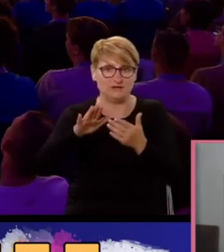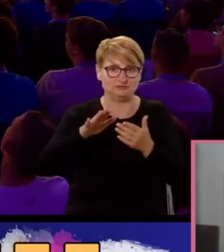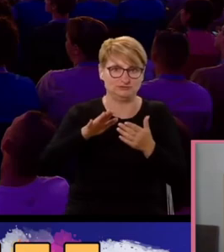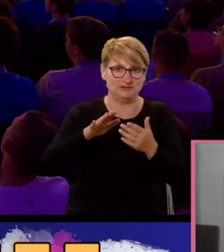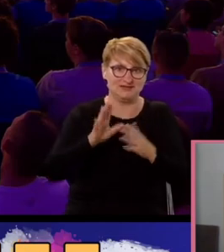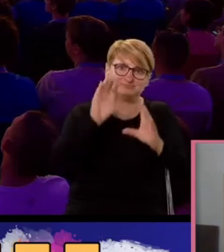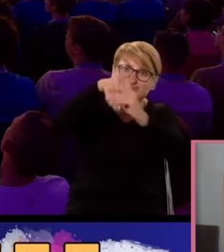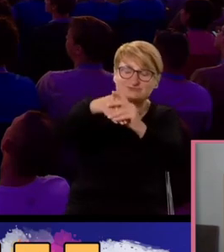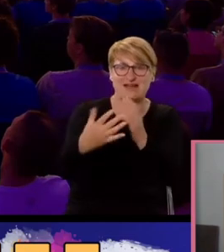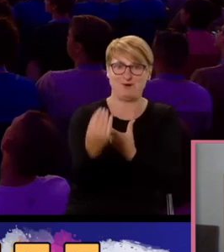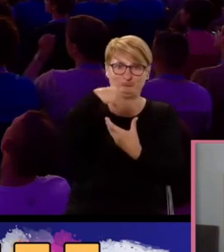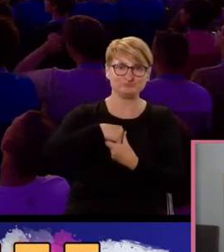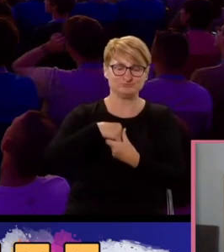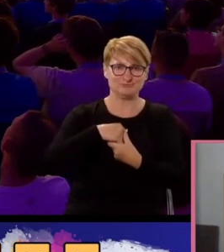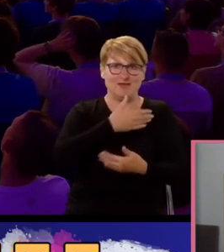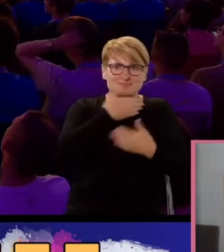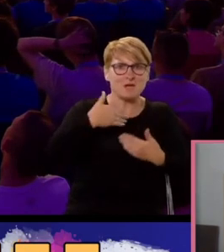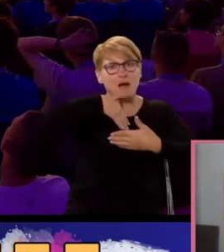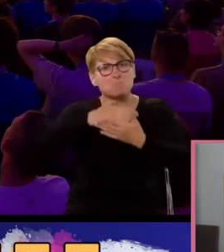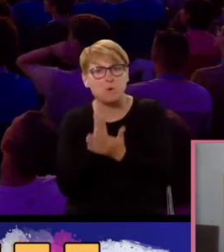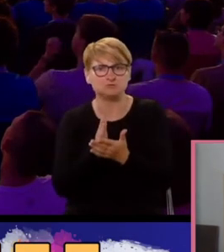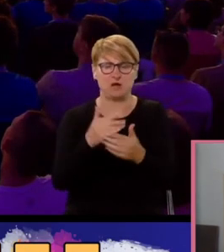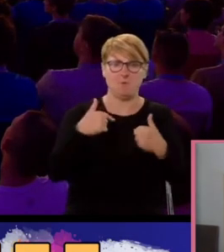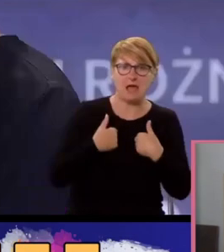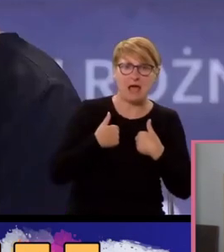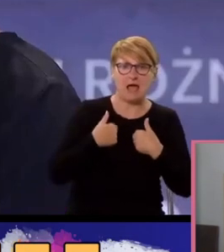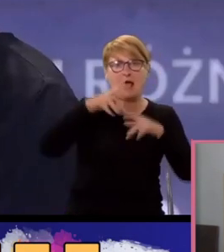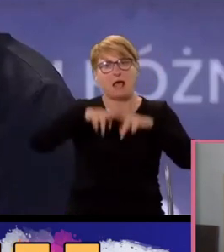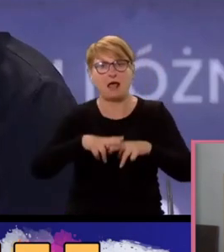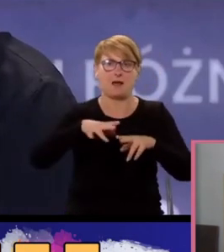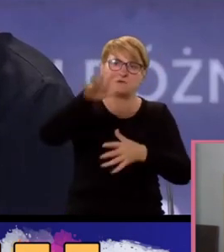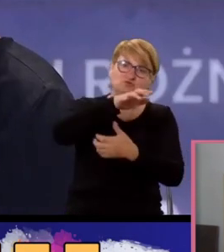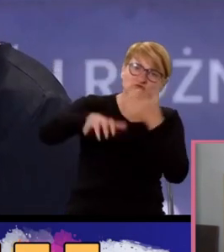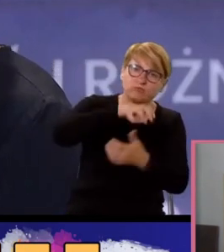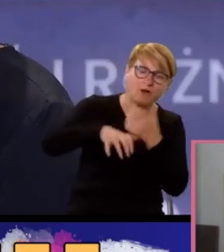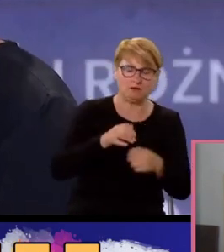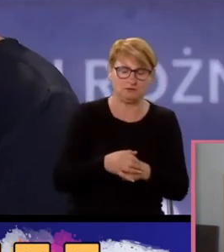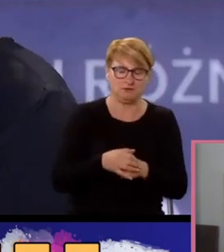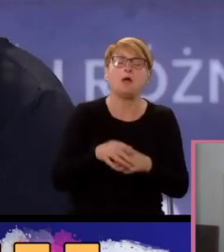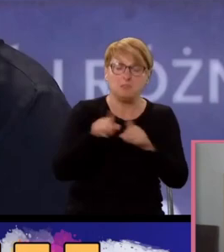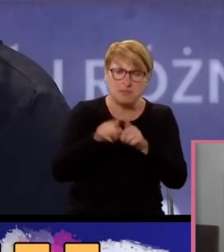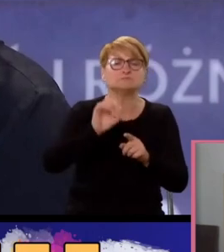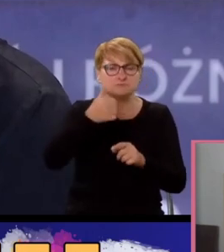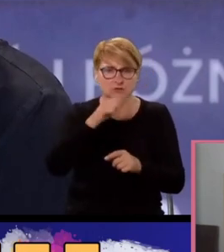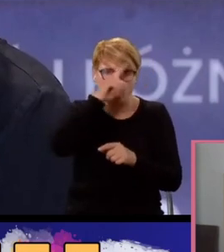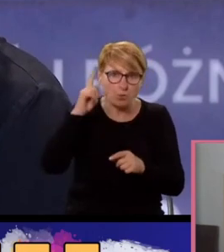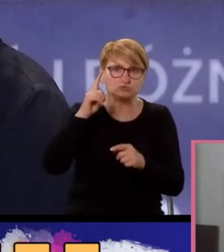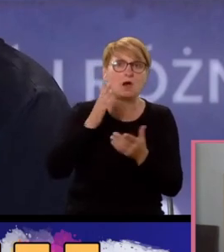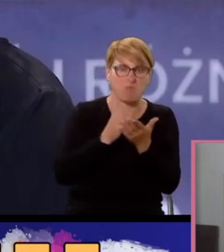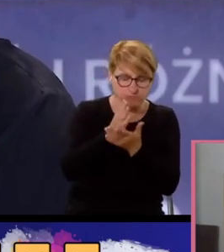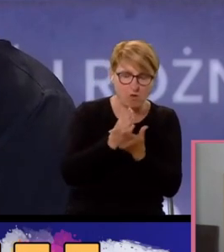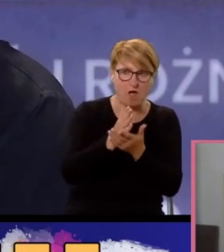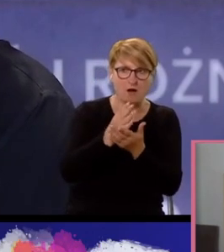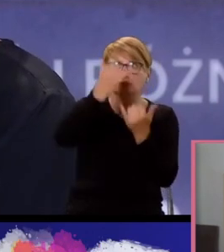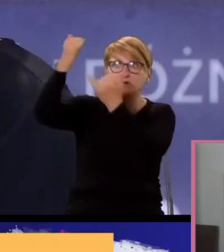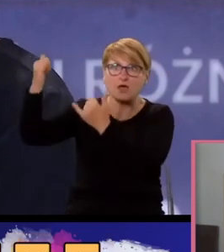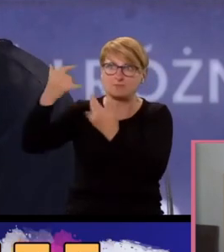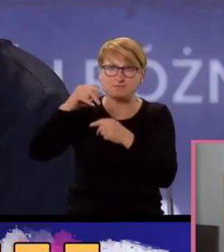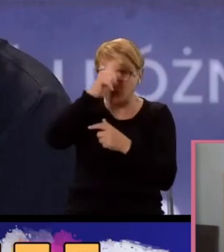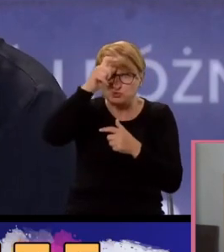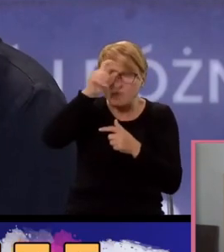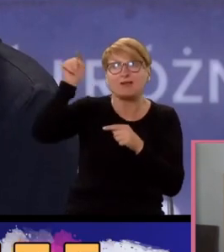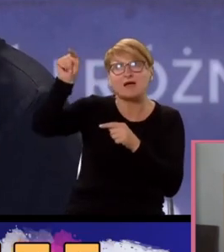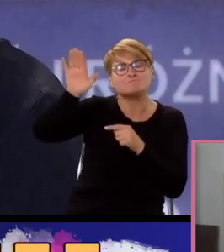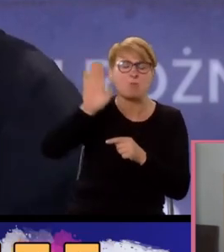częścią, bez tego podziału na ja i reszta świata. Są ludzie, którzy wierzą, że w innych istotach nieludzkich jest